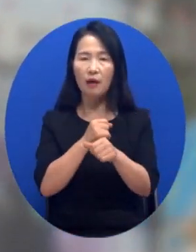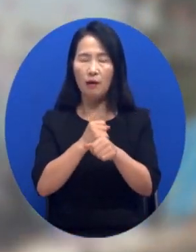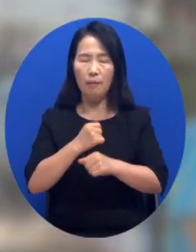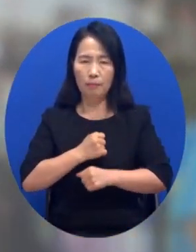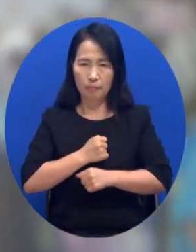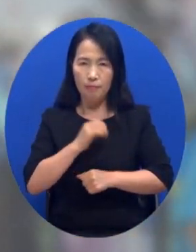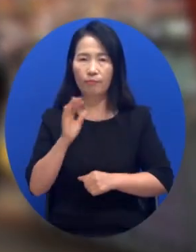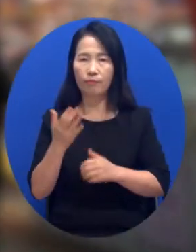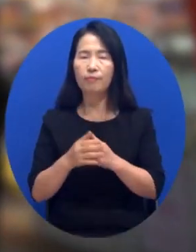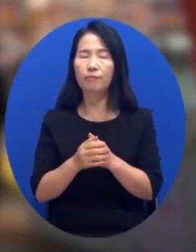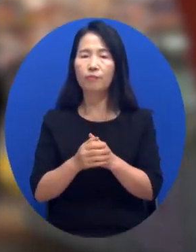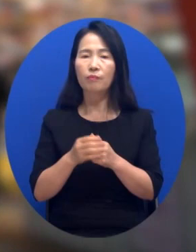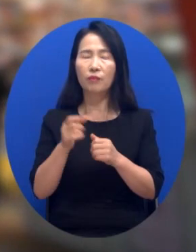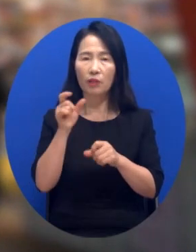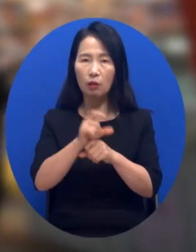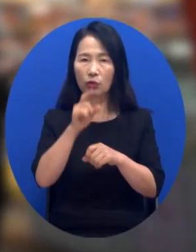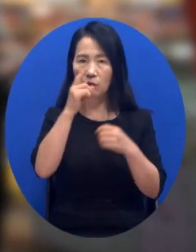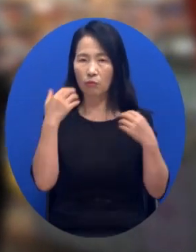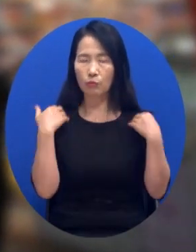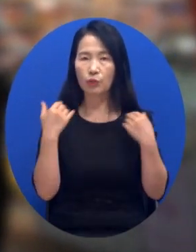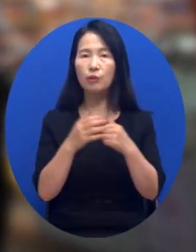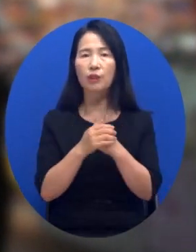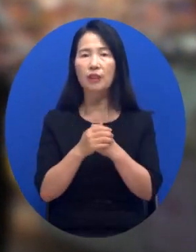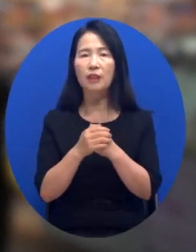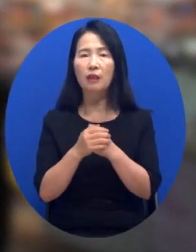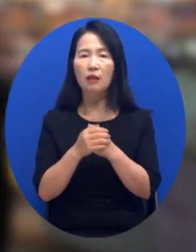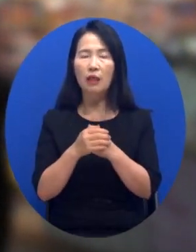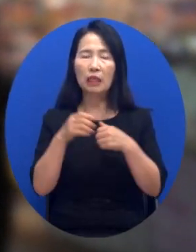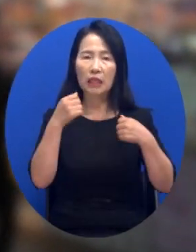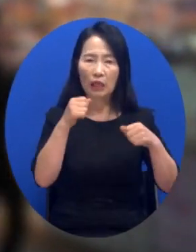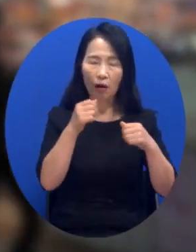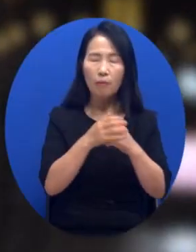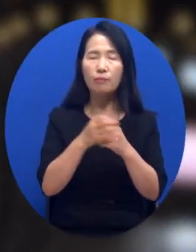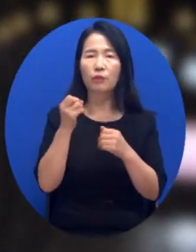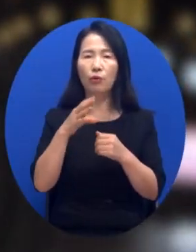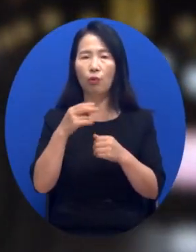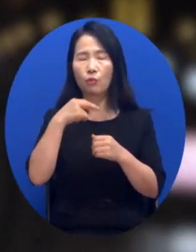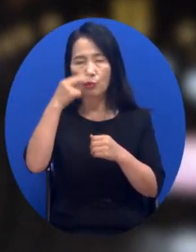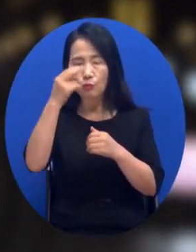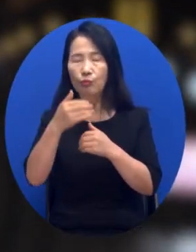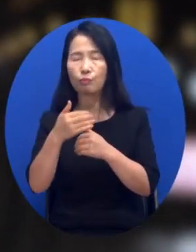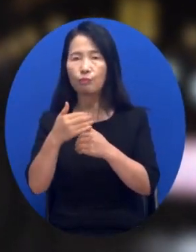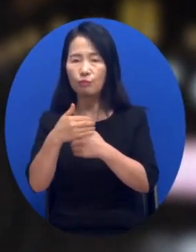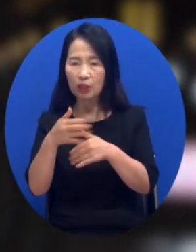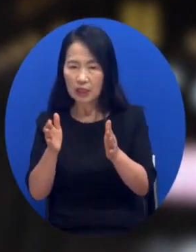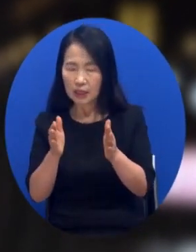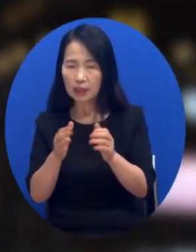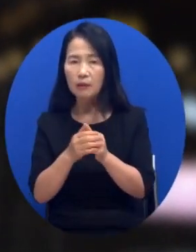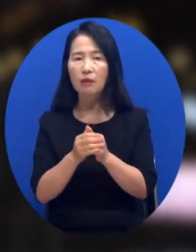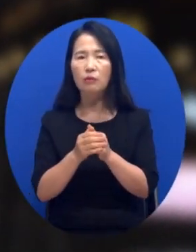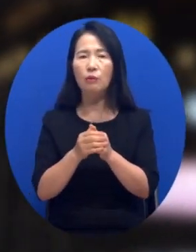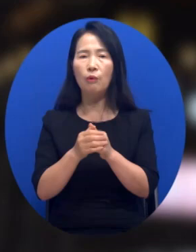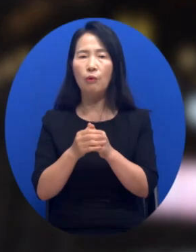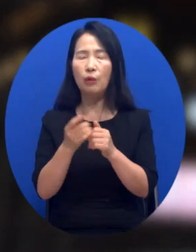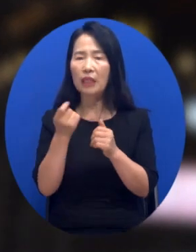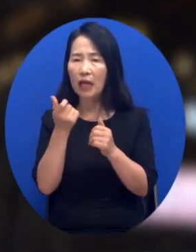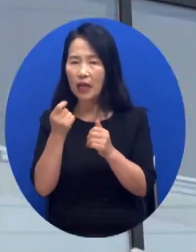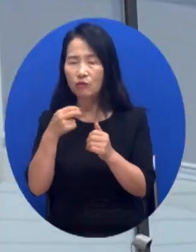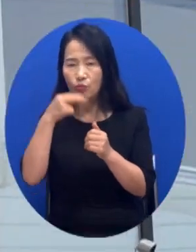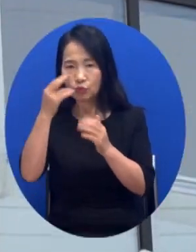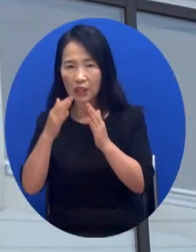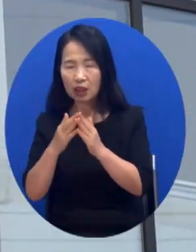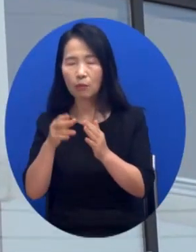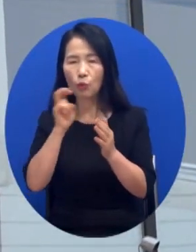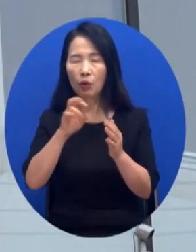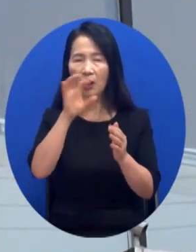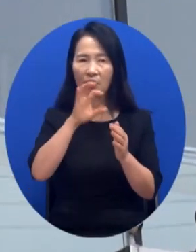합니다. 아울러 정부는 수도권 소재 클럽, 룸사롱 등 유흥주점을 비롯해 단란주점, 노래연습장,